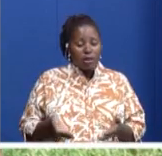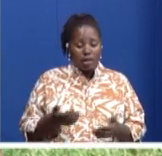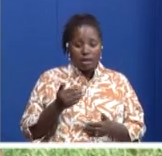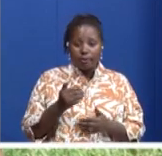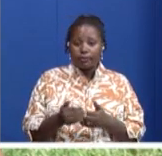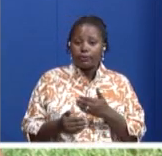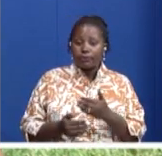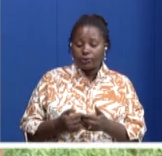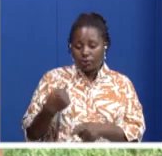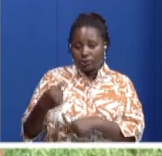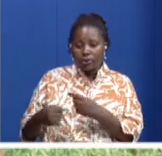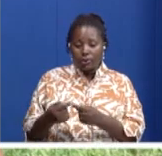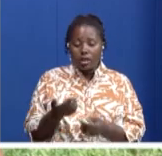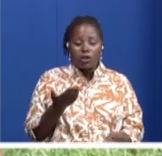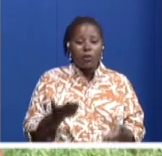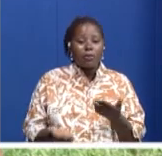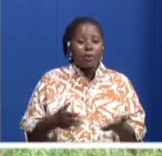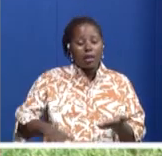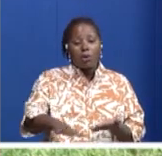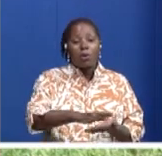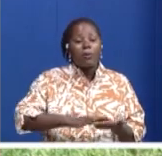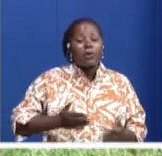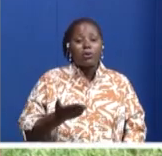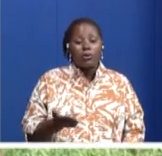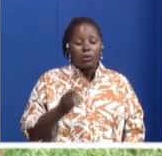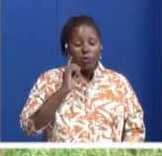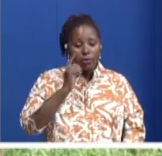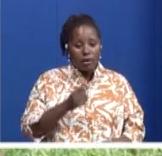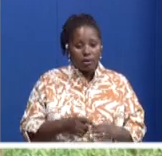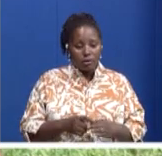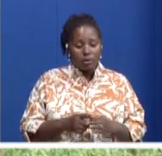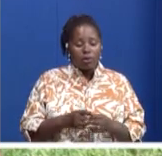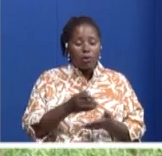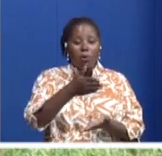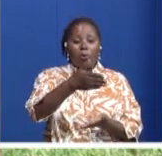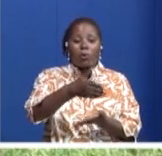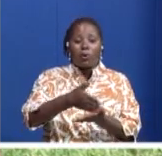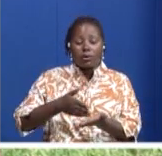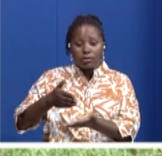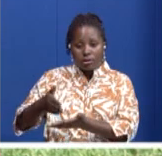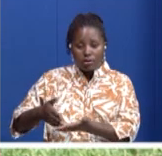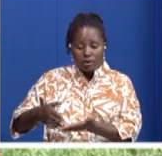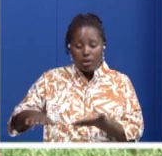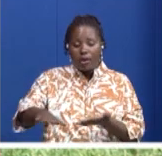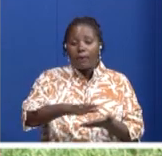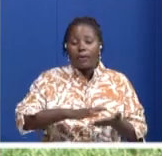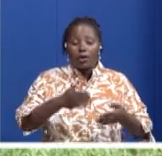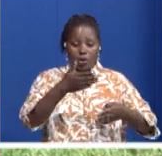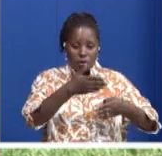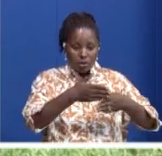inaa ni upim wa maeneo ha kwa maana ya uki wa wa wa maeneo ya